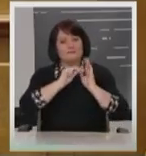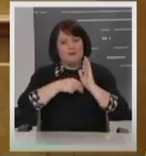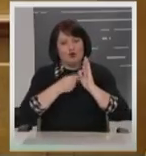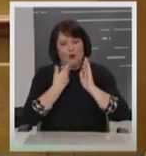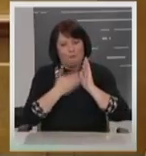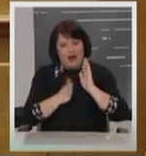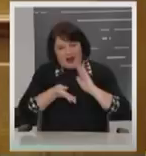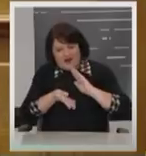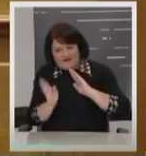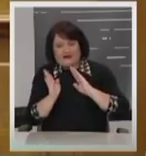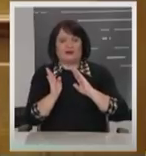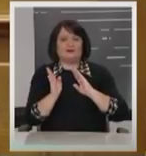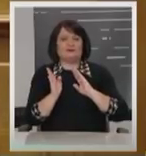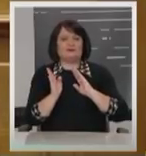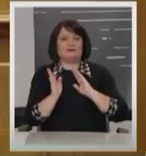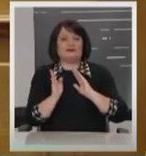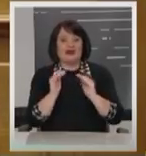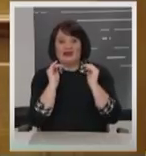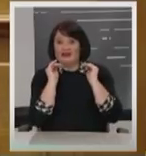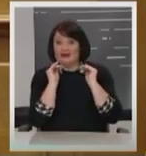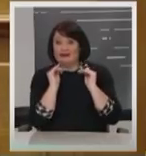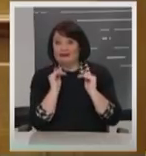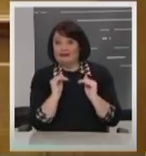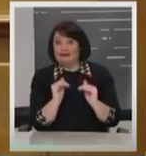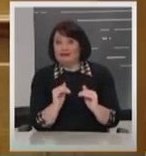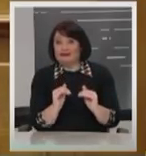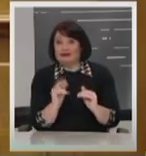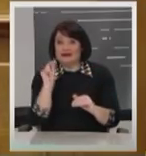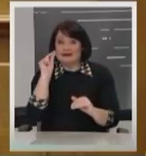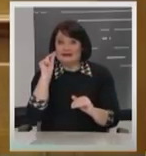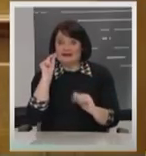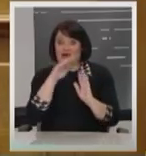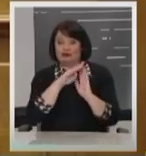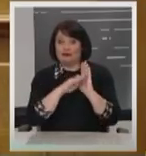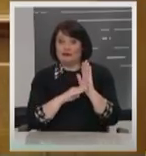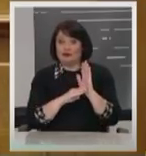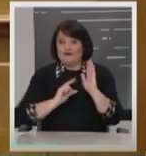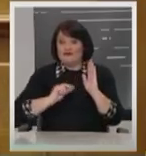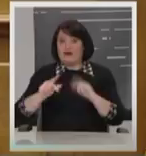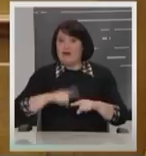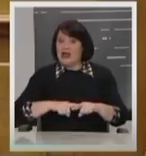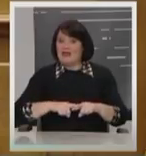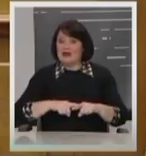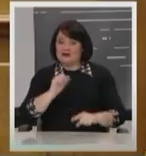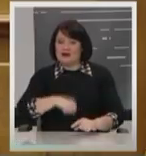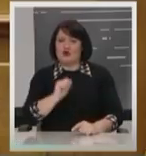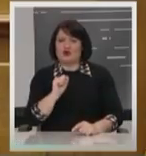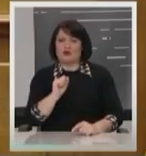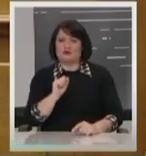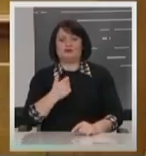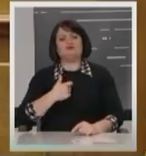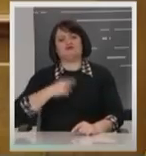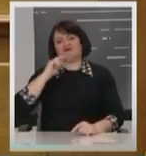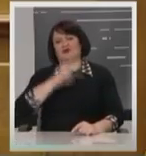μνημόνια, είχαν το ίδιο με την Ελλάδα δεσμευτικό πλαίσιο, ναι ή όχι? Θα σας απαντήσω